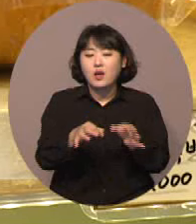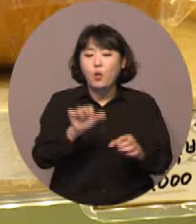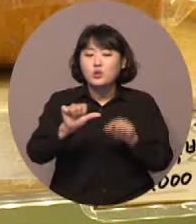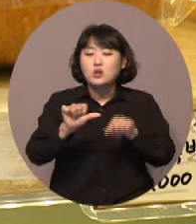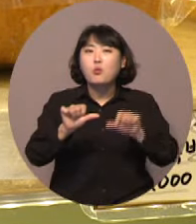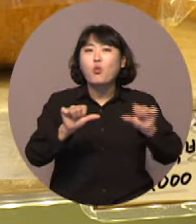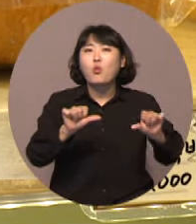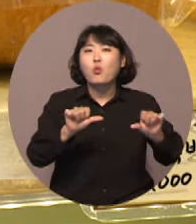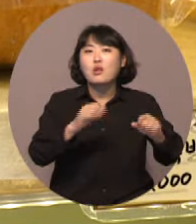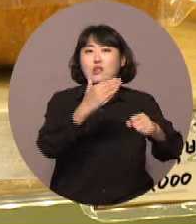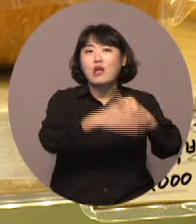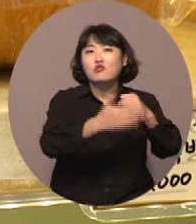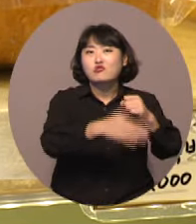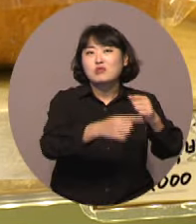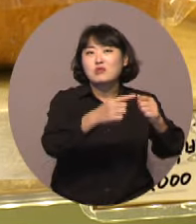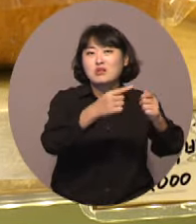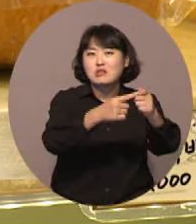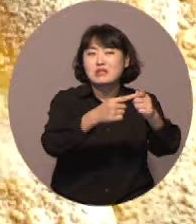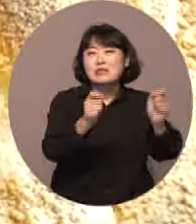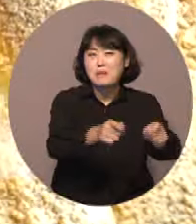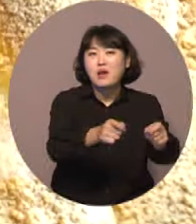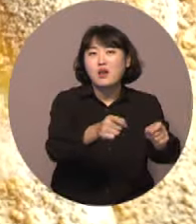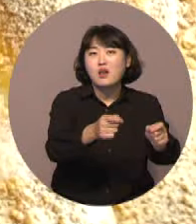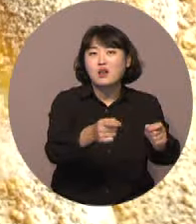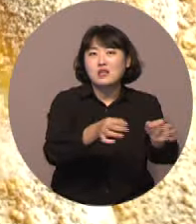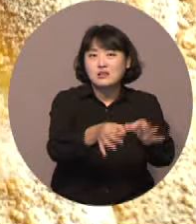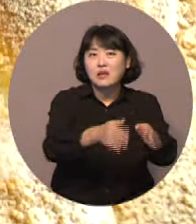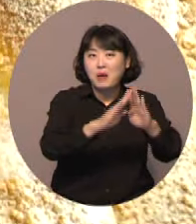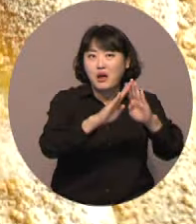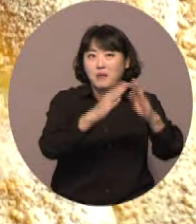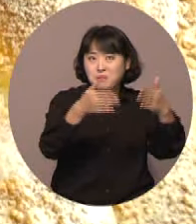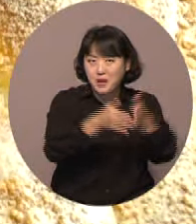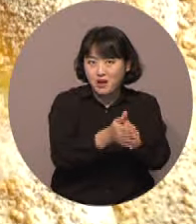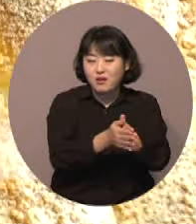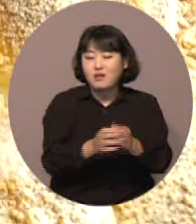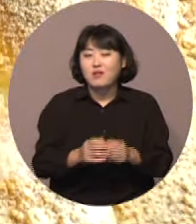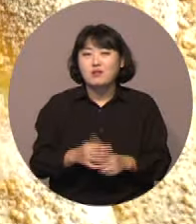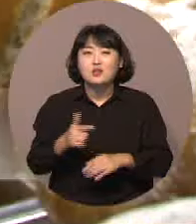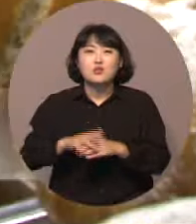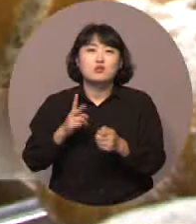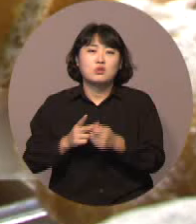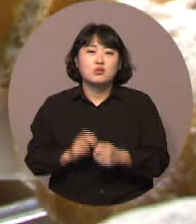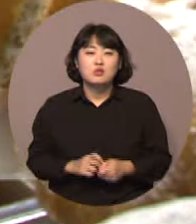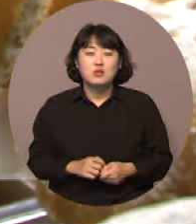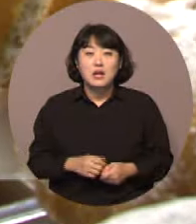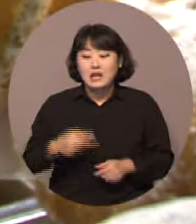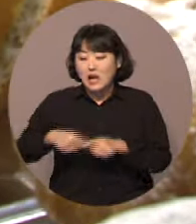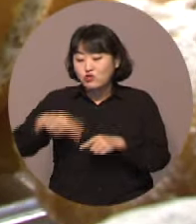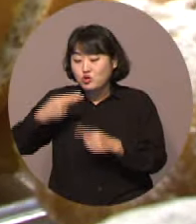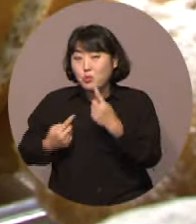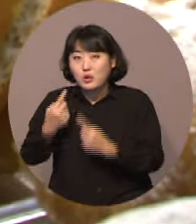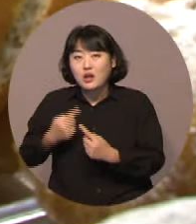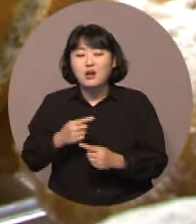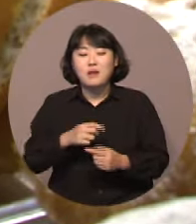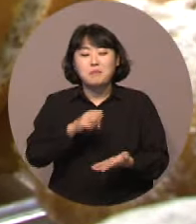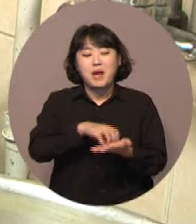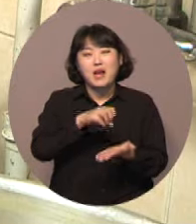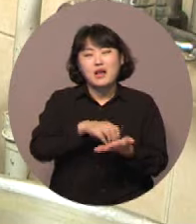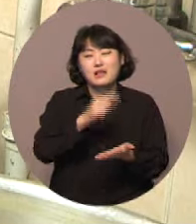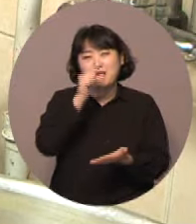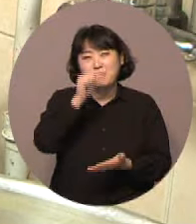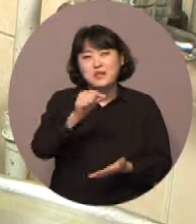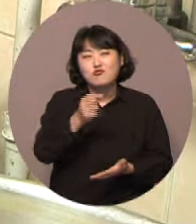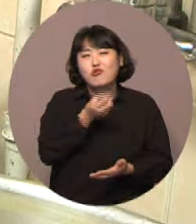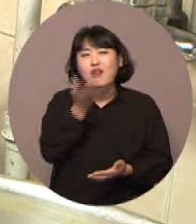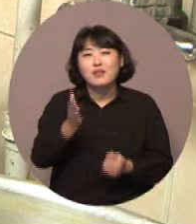대구 다음으로 짧았습니다. 주식인 칼국수보다 유행에 그만큼 더 민감하다는 얘기입니다.